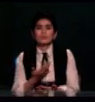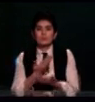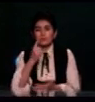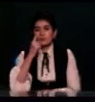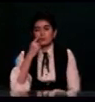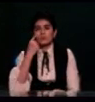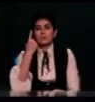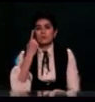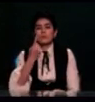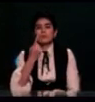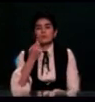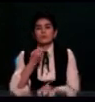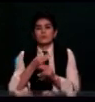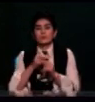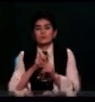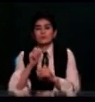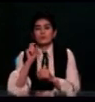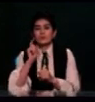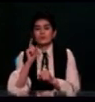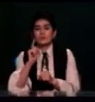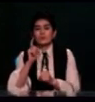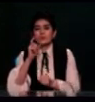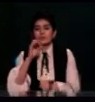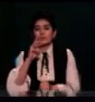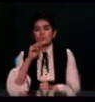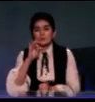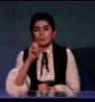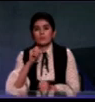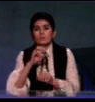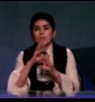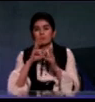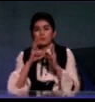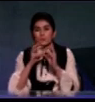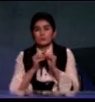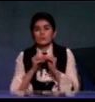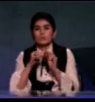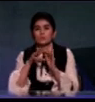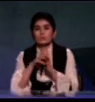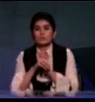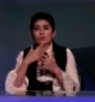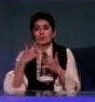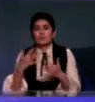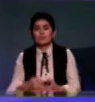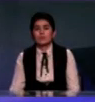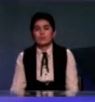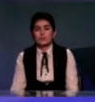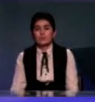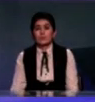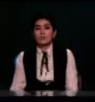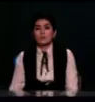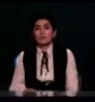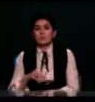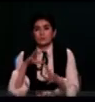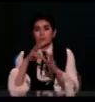Цифра 1 указывает, что хлоропласты перемещаются вдоль стоком